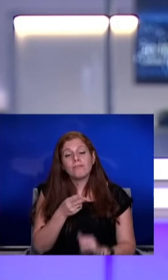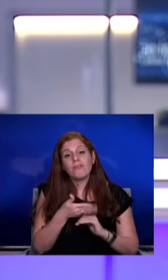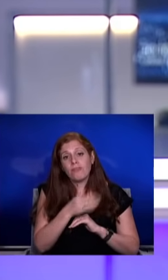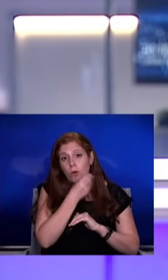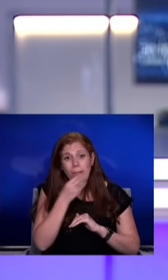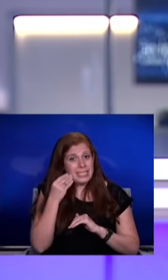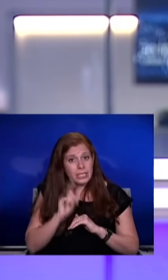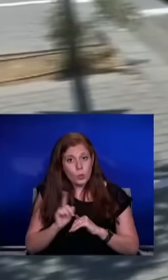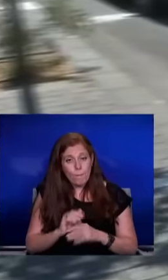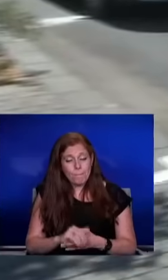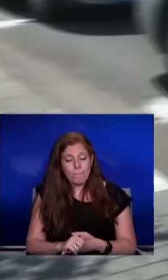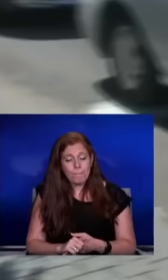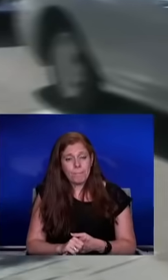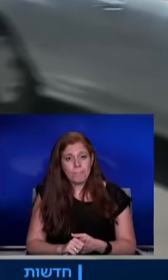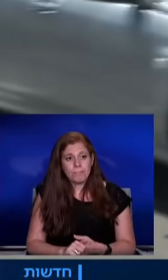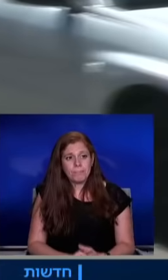שיקמן מדווח.